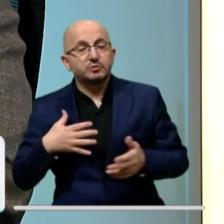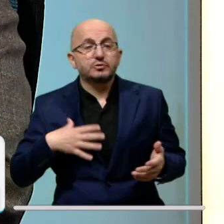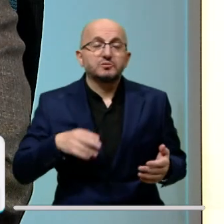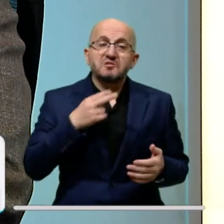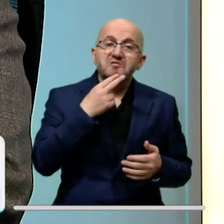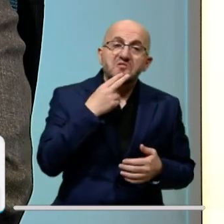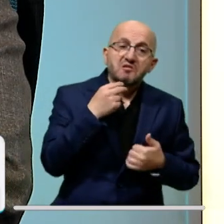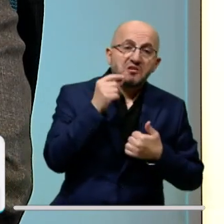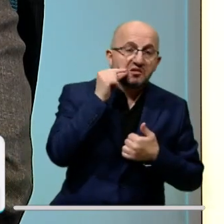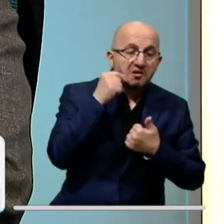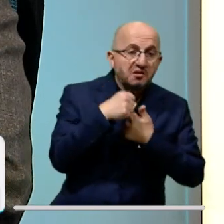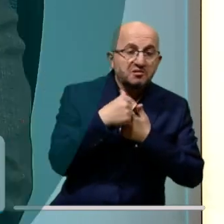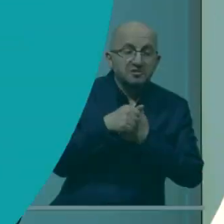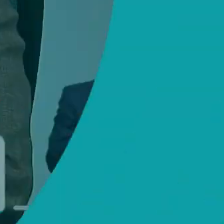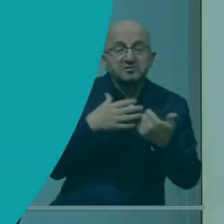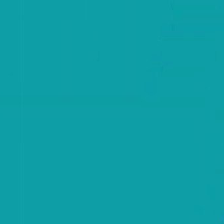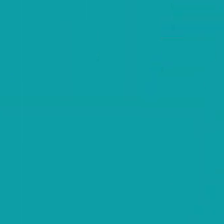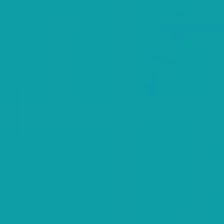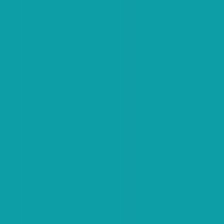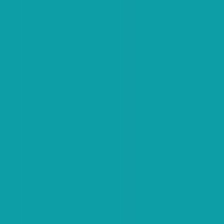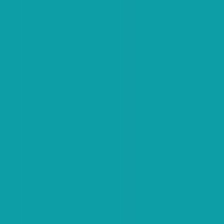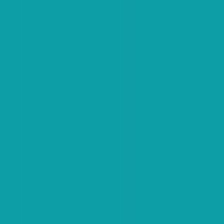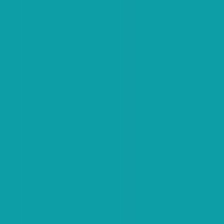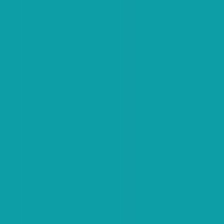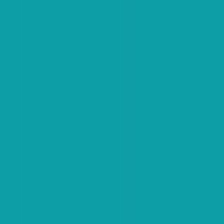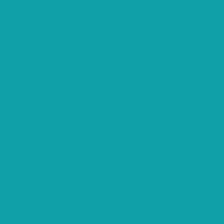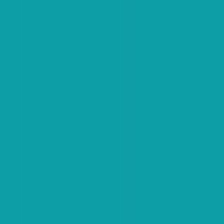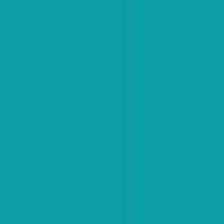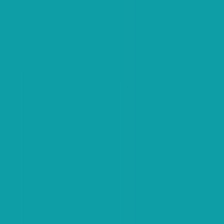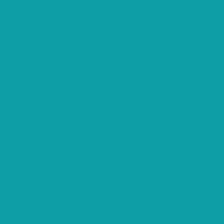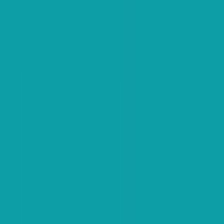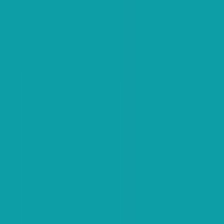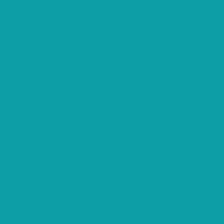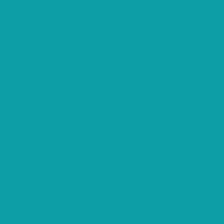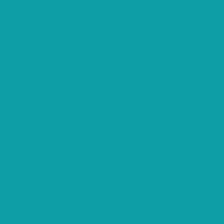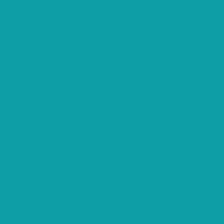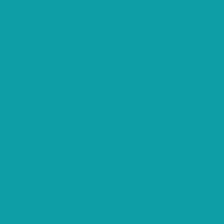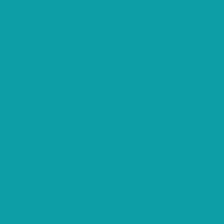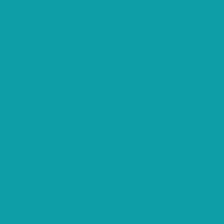karı koca olsunlar, ister mahrem, ister namahrem olsun, namazları bozulmaz.